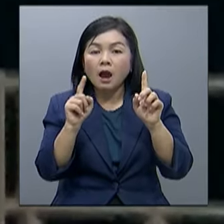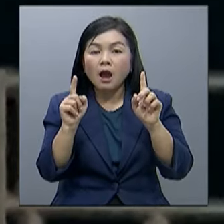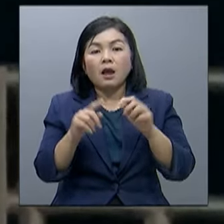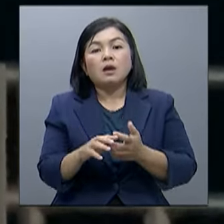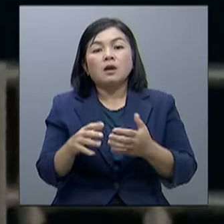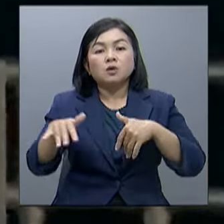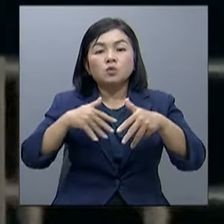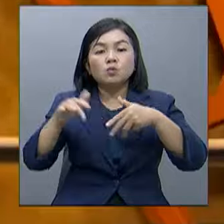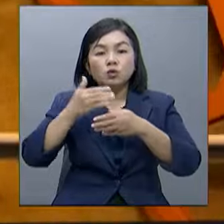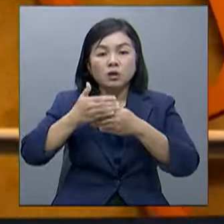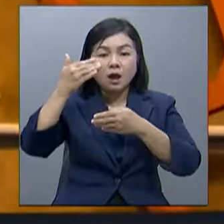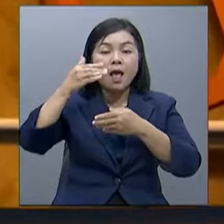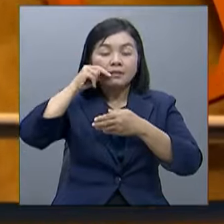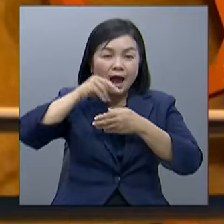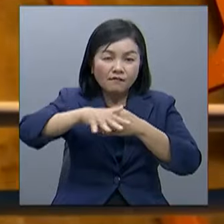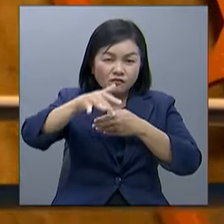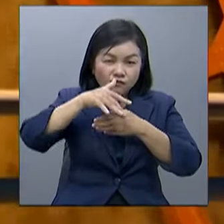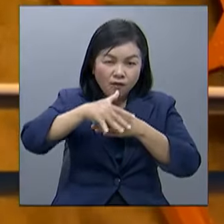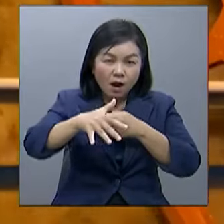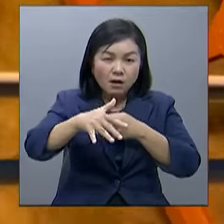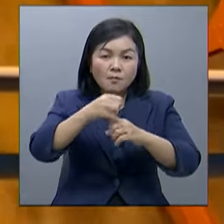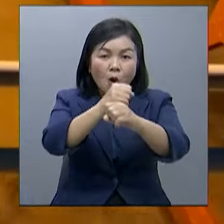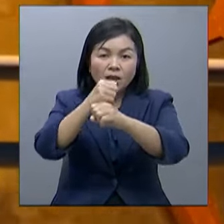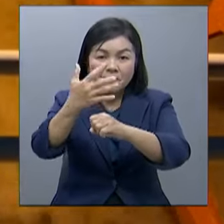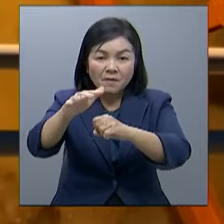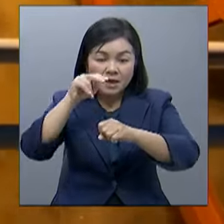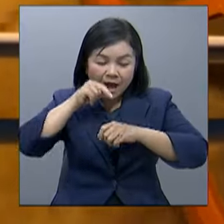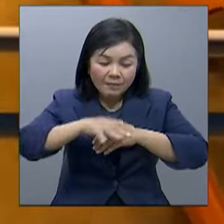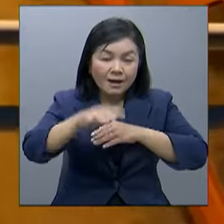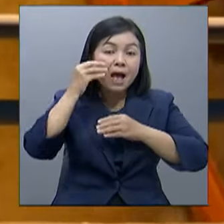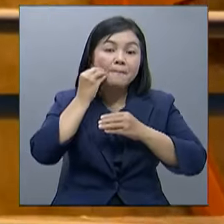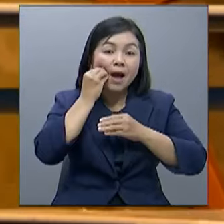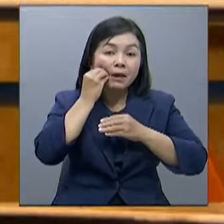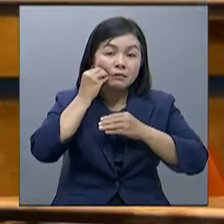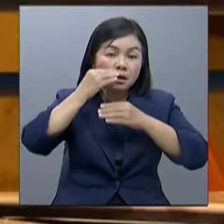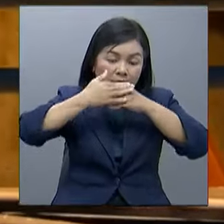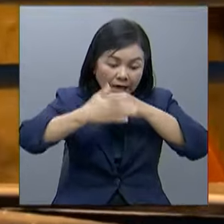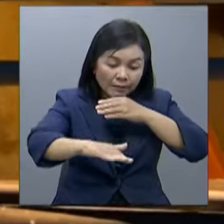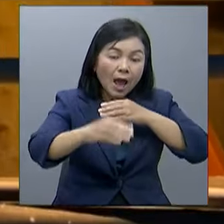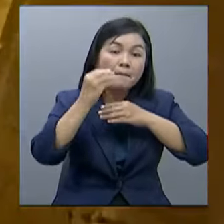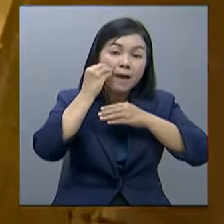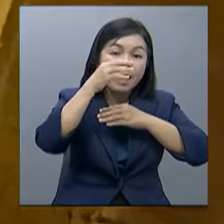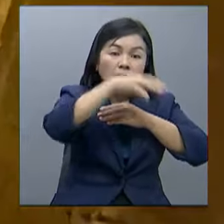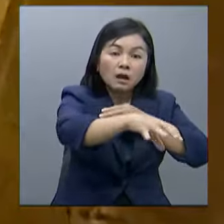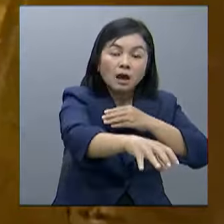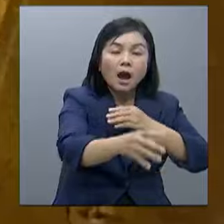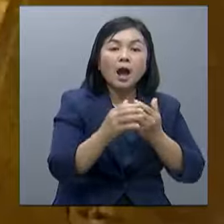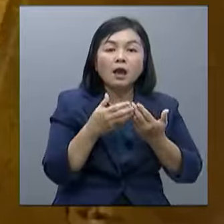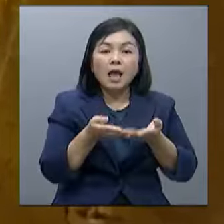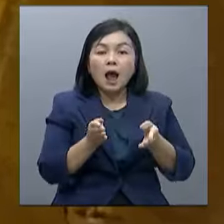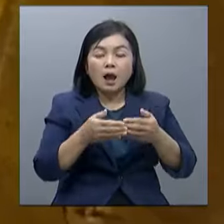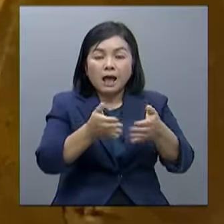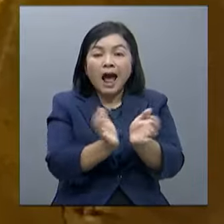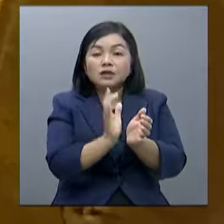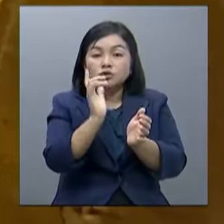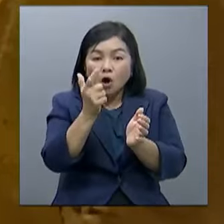1,999นอกคันกั้นน้ำก็เริ่มมีมากขึ้นค่ะอย่างเช่นริมคลองโผงเผงที่อ่างทองบางพื้นที่ของอำเภอ